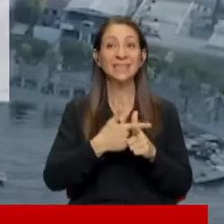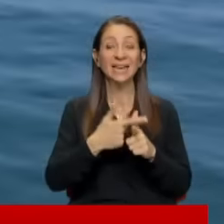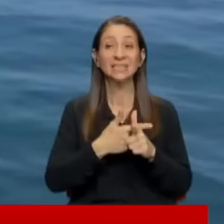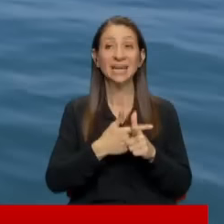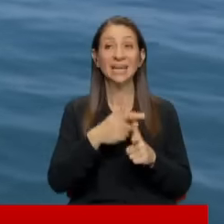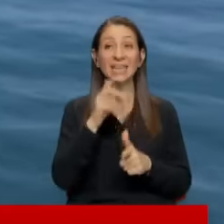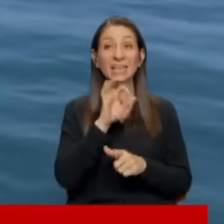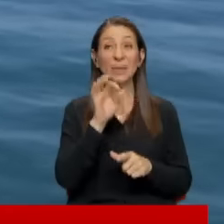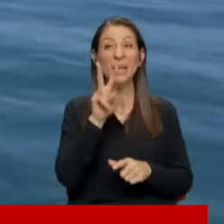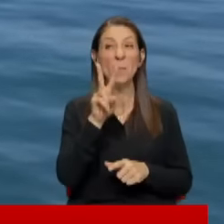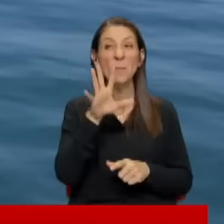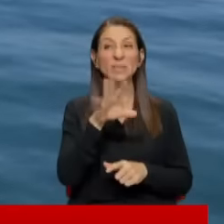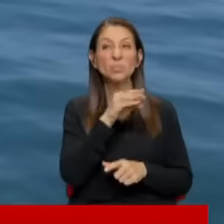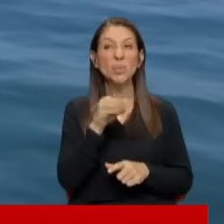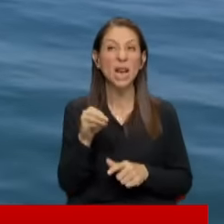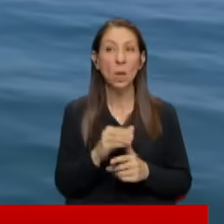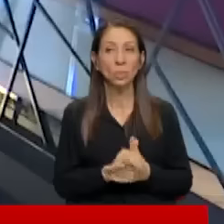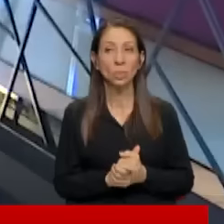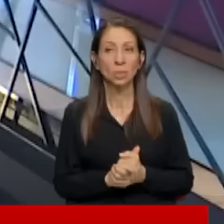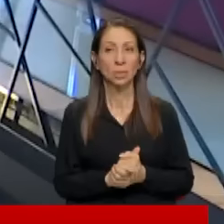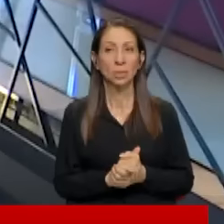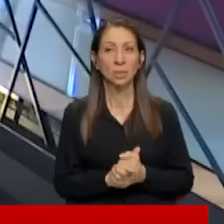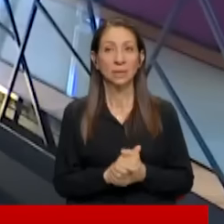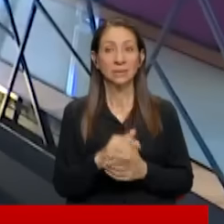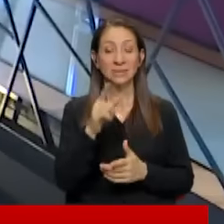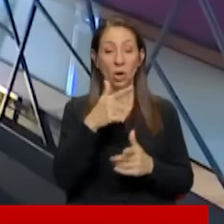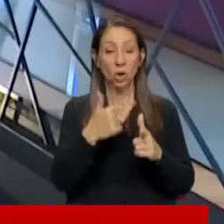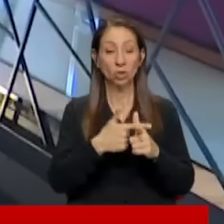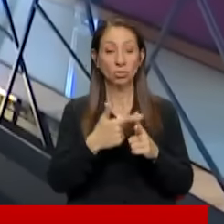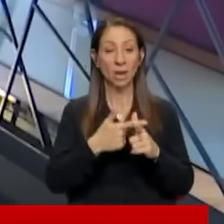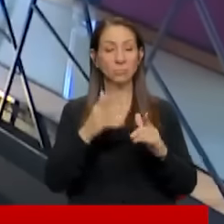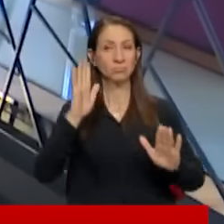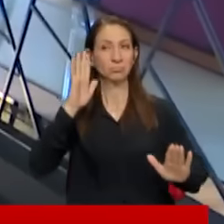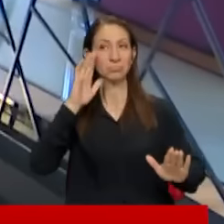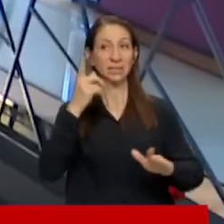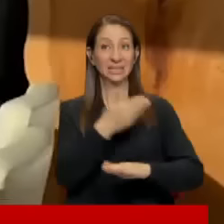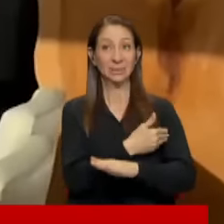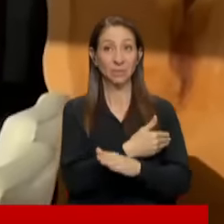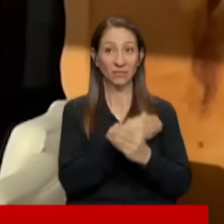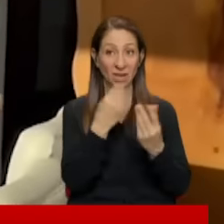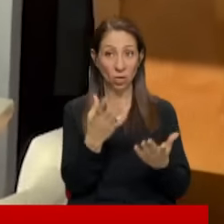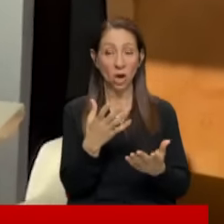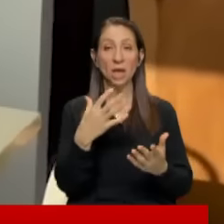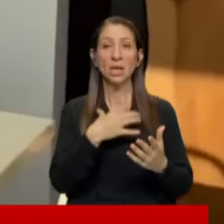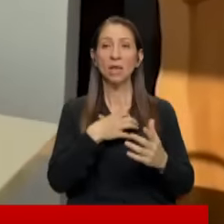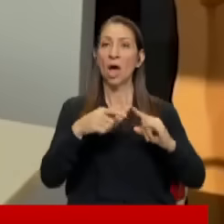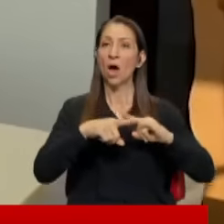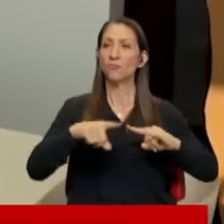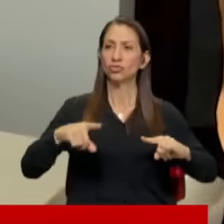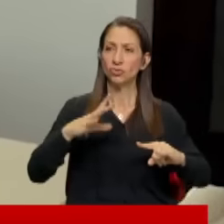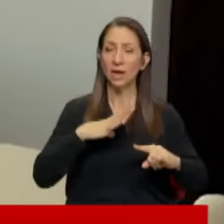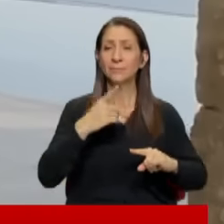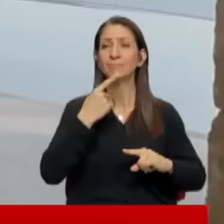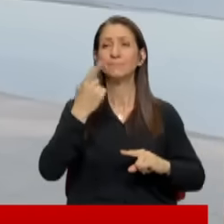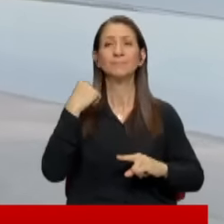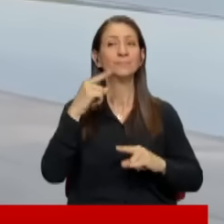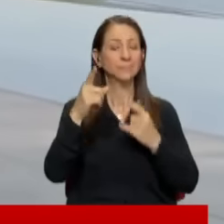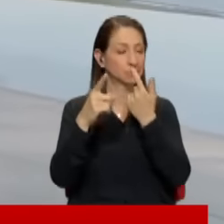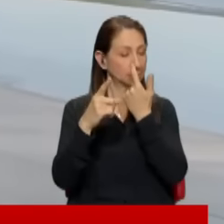ise tam 25 milyon lira. Size otel konseptinde bir hizmet sunuyor. Kendi havuzu var. Geçen